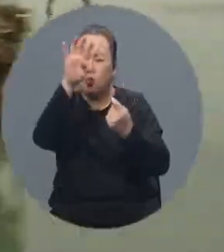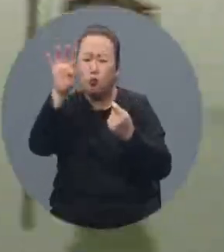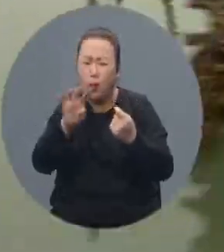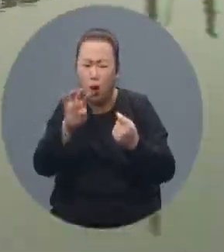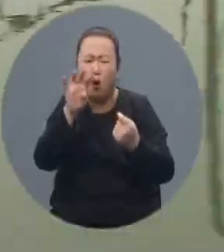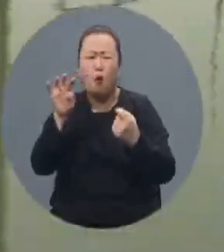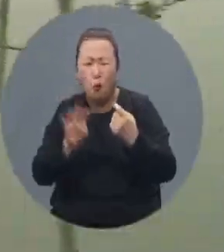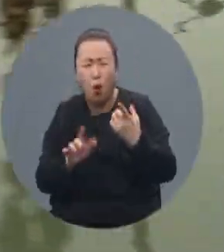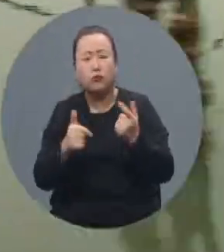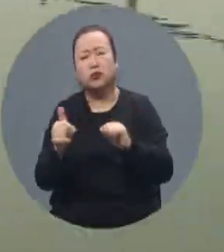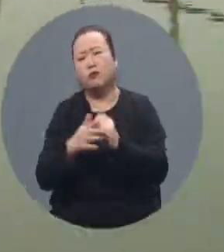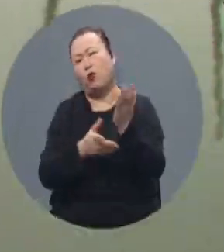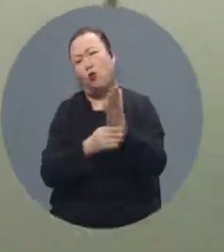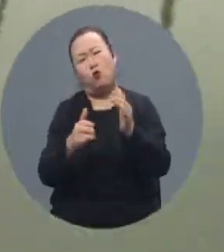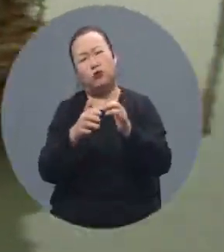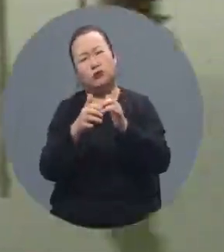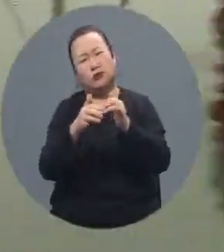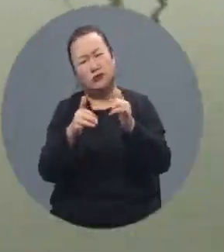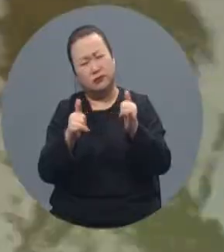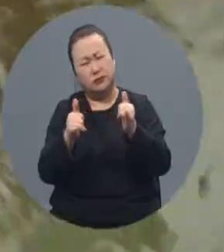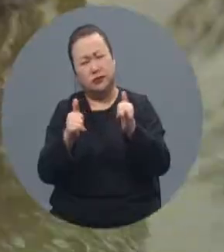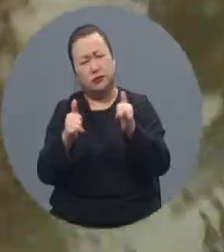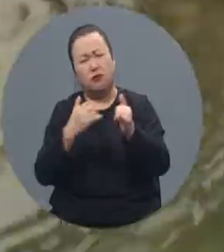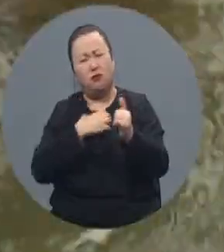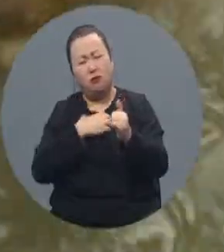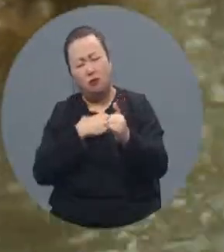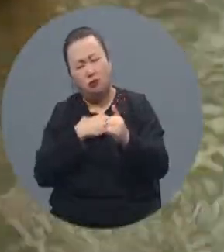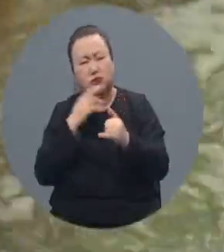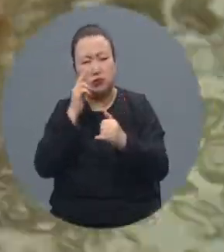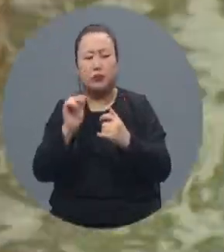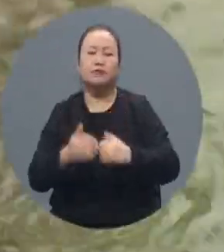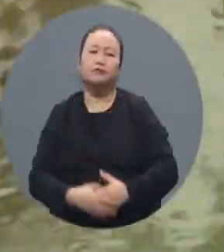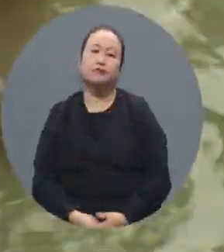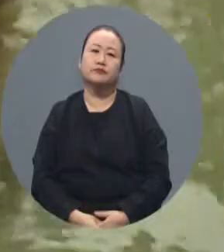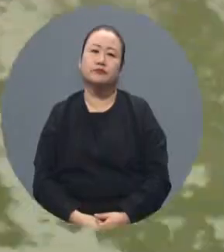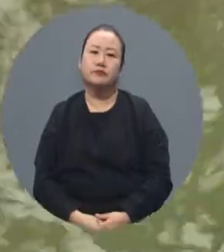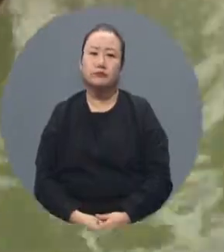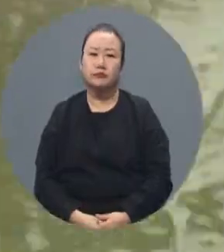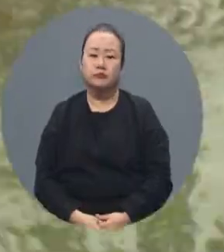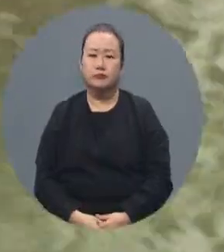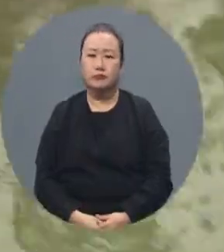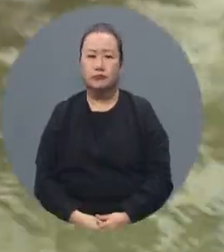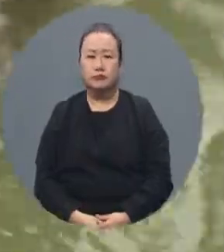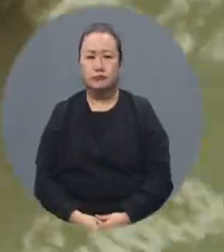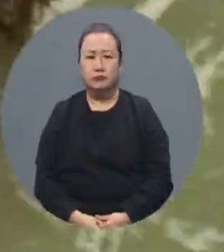이어질 수 있어 어민들의 시름은 깊어가고 있습니다. MBC 뉴스 박준호입니다.